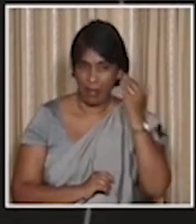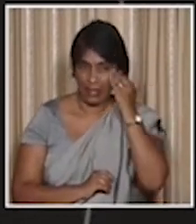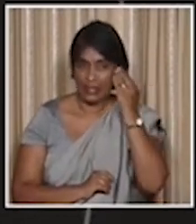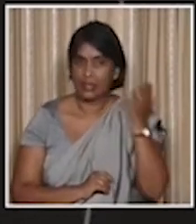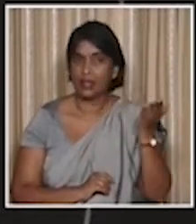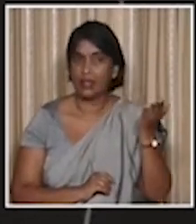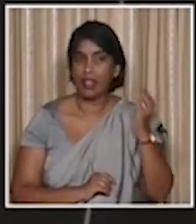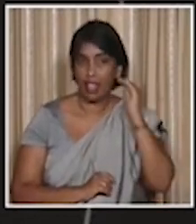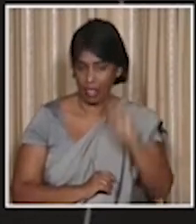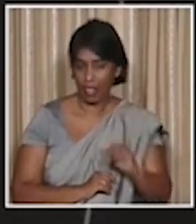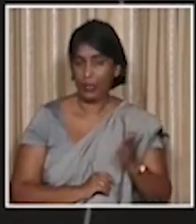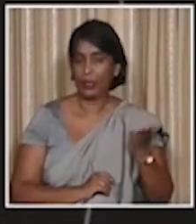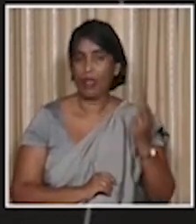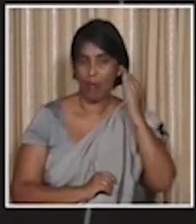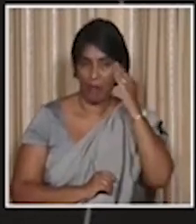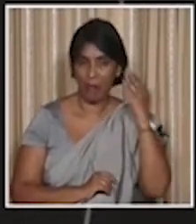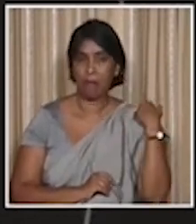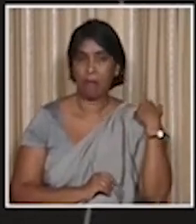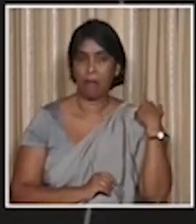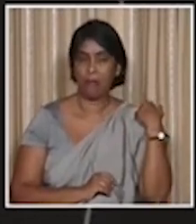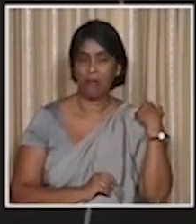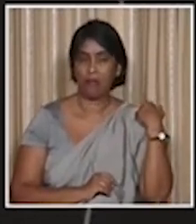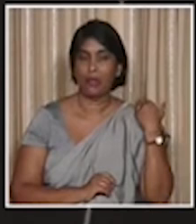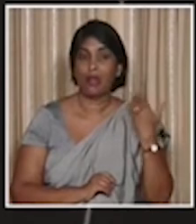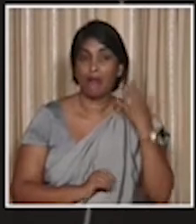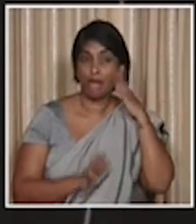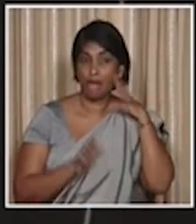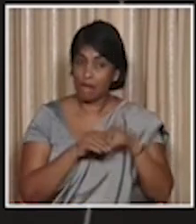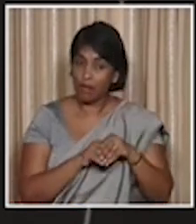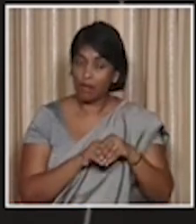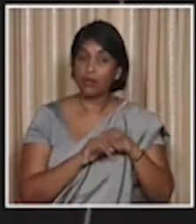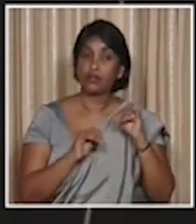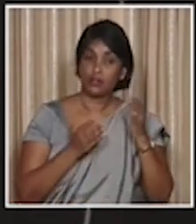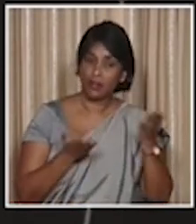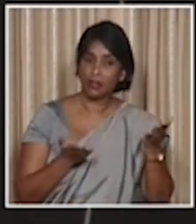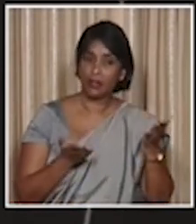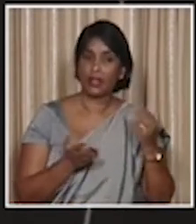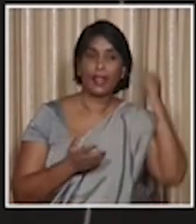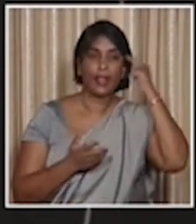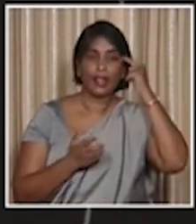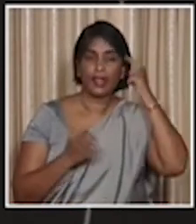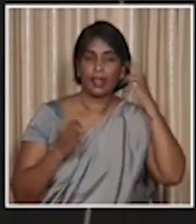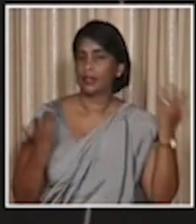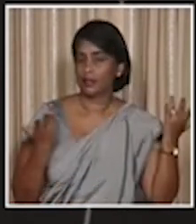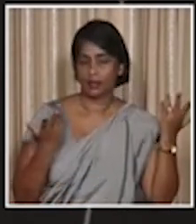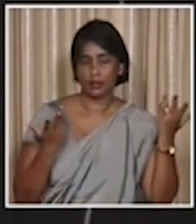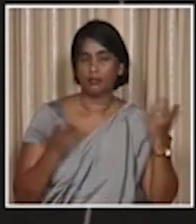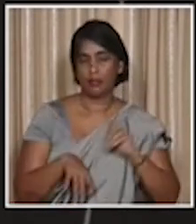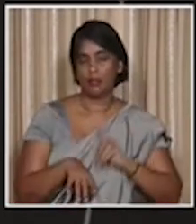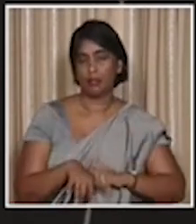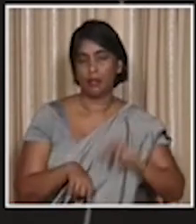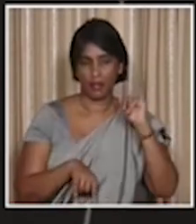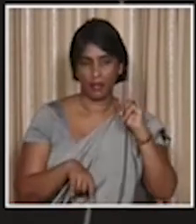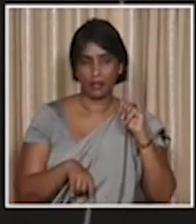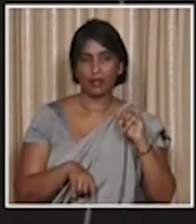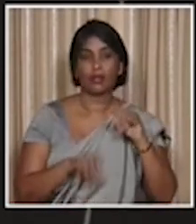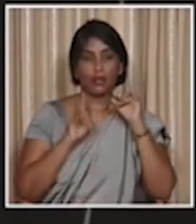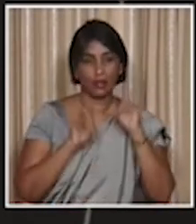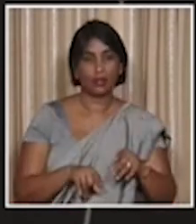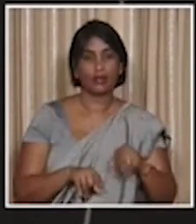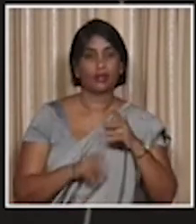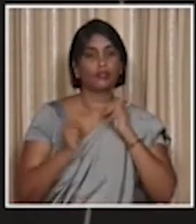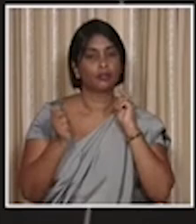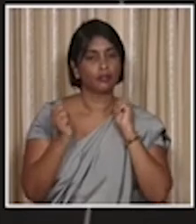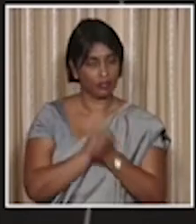සහෝදරියක් දියණියක් මවක් තමන්ගේ බිරිඳ වෙන්න පුළුවන් මේ එහෙම හිතෙන්නේ නැහැ. ඒක හරි අවාසනාවක්. එහිඳ